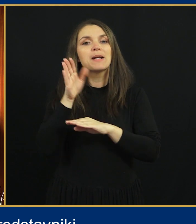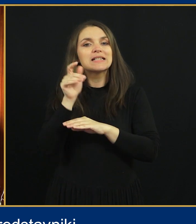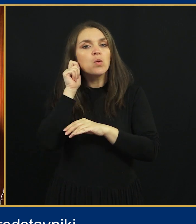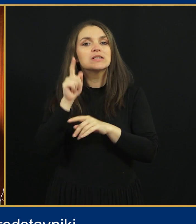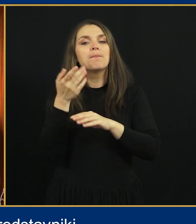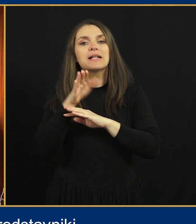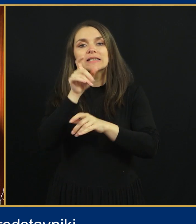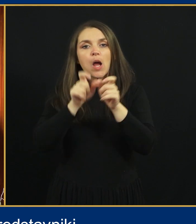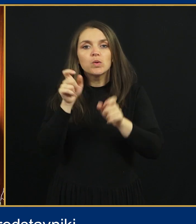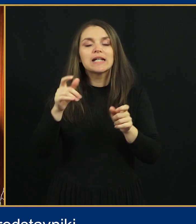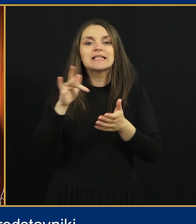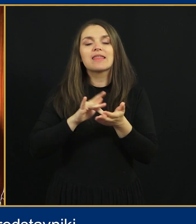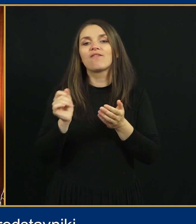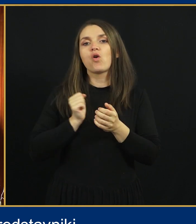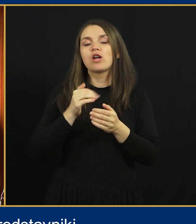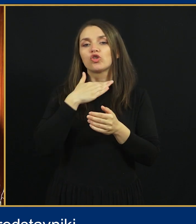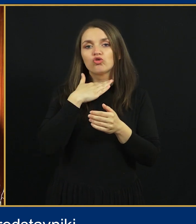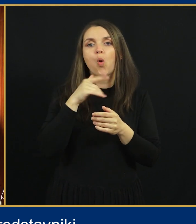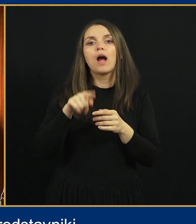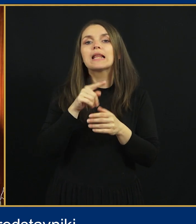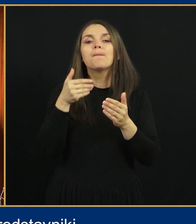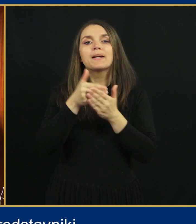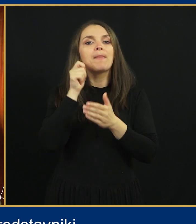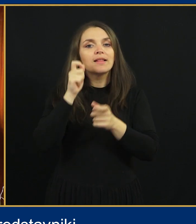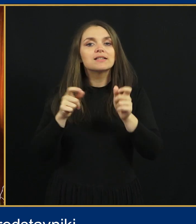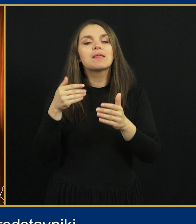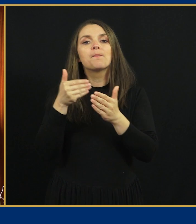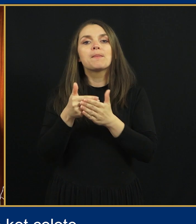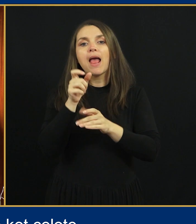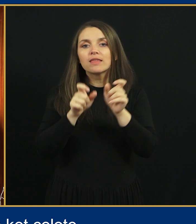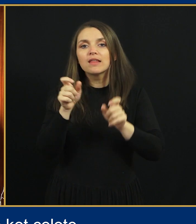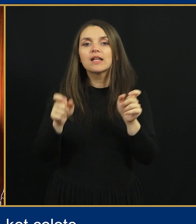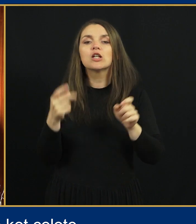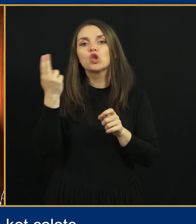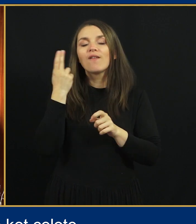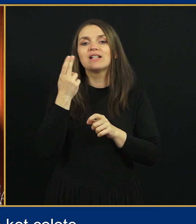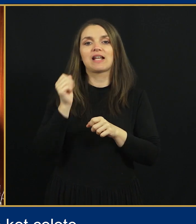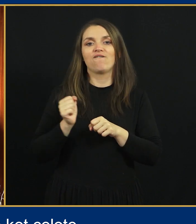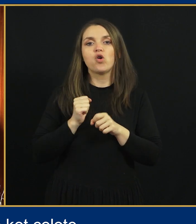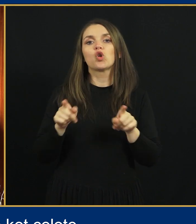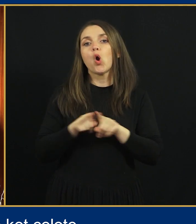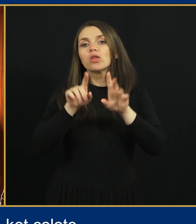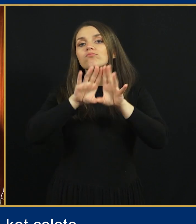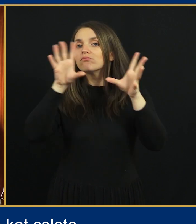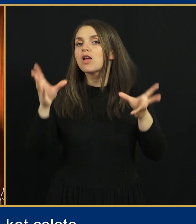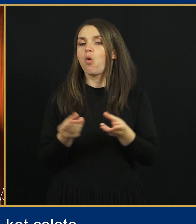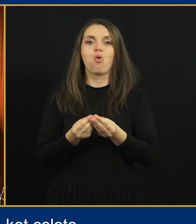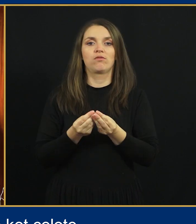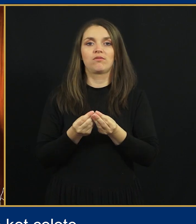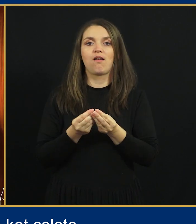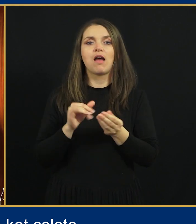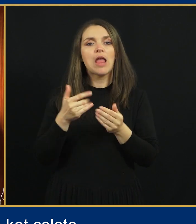Spoštovani predstavnice in predstavniki Centra vojaških šol ter pripadnice in pripadniki Slovenske vojske kot